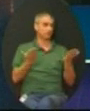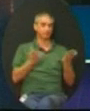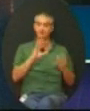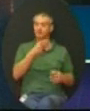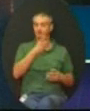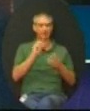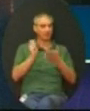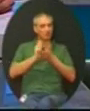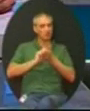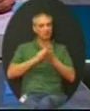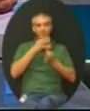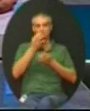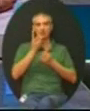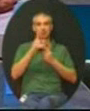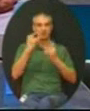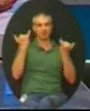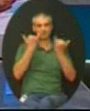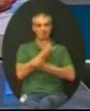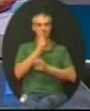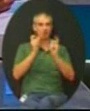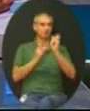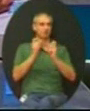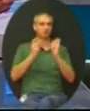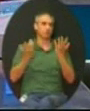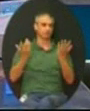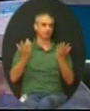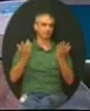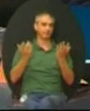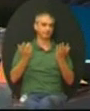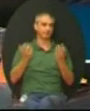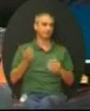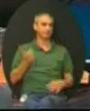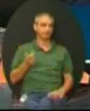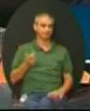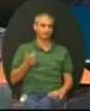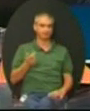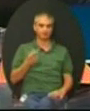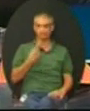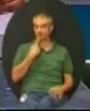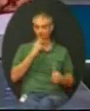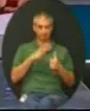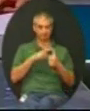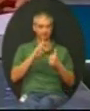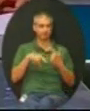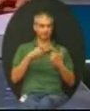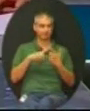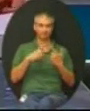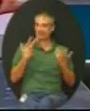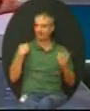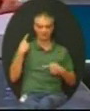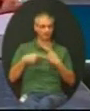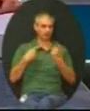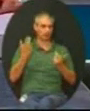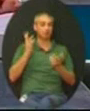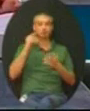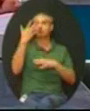שאתה מנסח אותה, לפעמים יכולה להטות את התוצאה. הדבר השני, אין לנו כאן מסורת של משאל עם. יש מדינות שיש בהן משאל עם על ימין